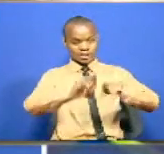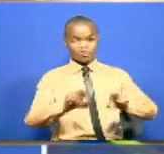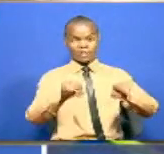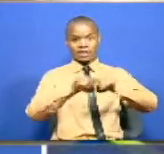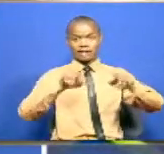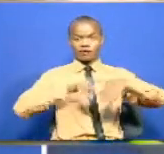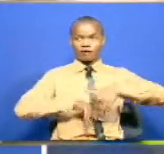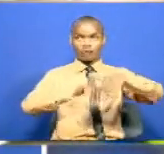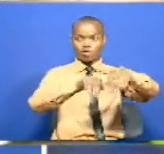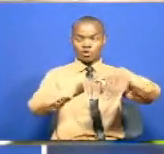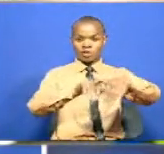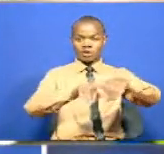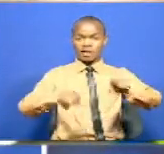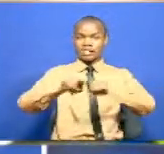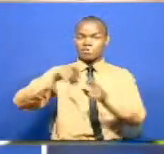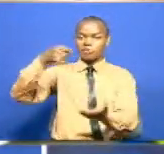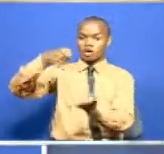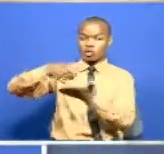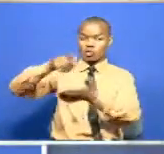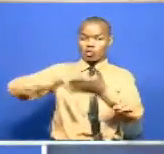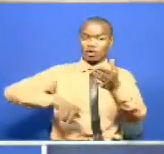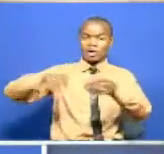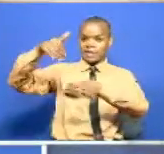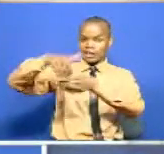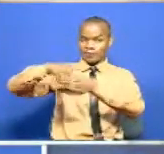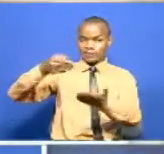kuzizingatia, ikiwemo kuwekeza pesa zao.